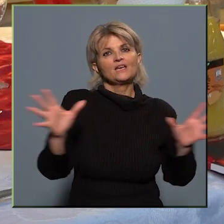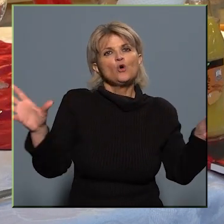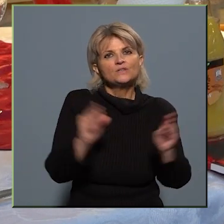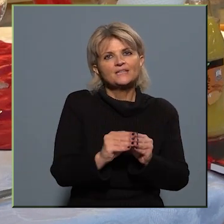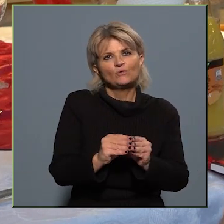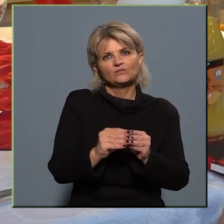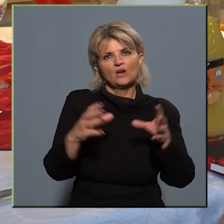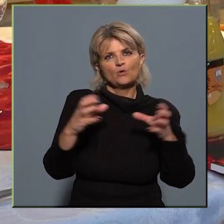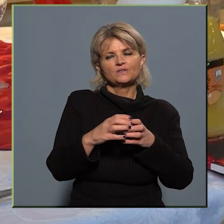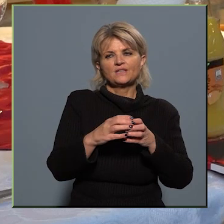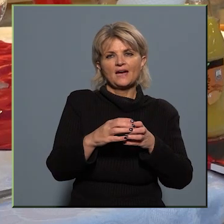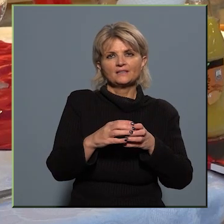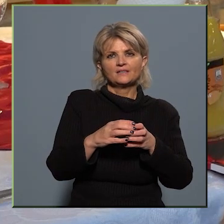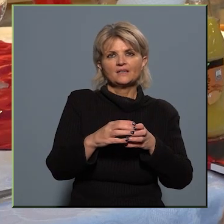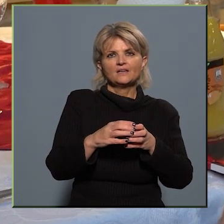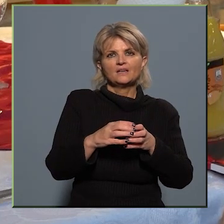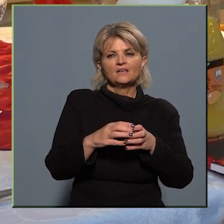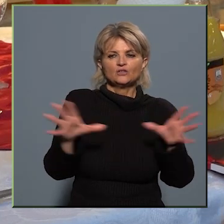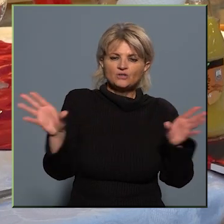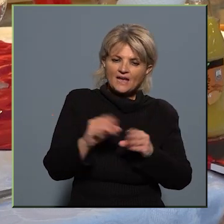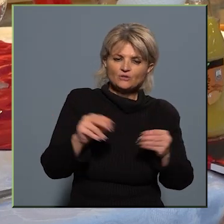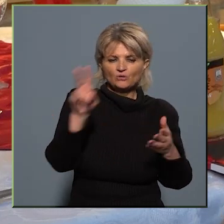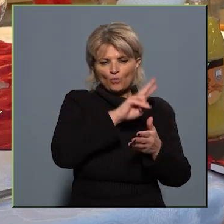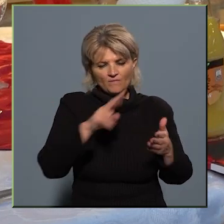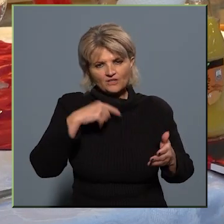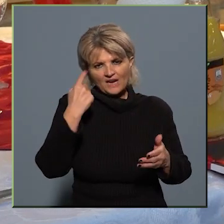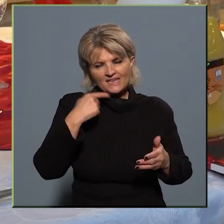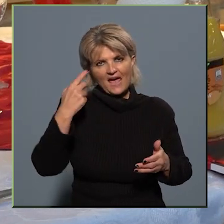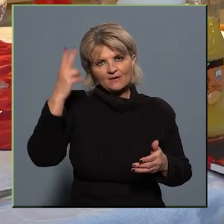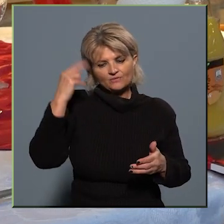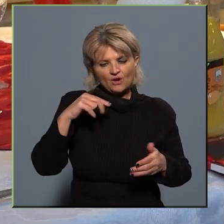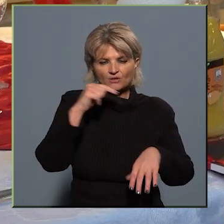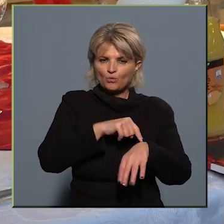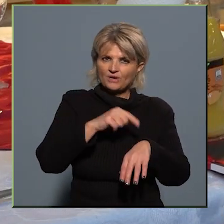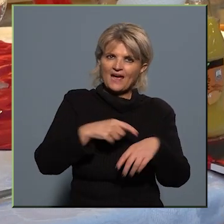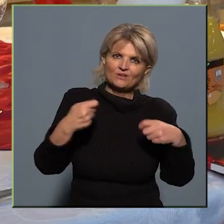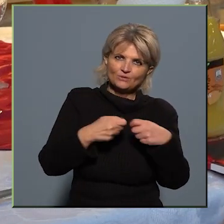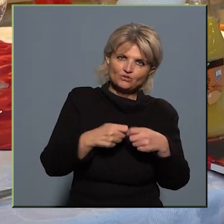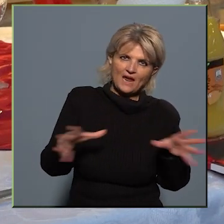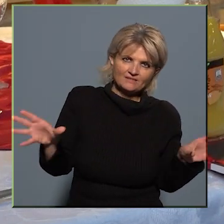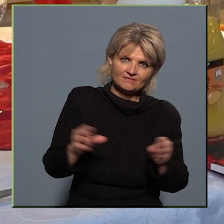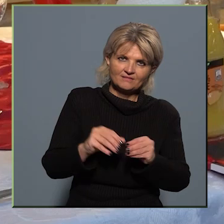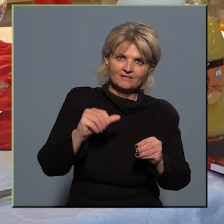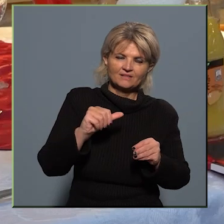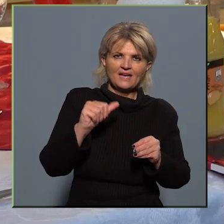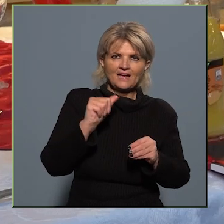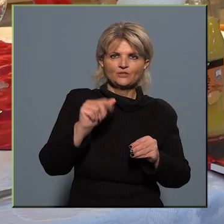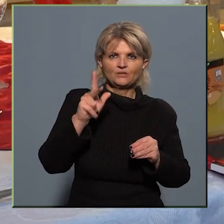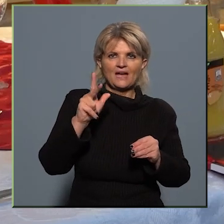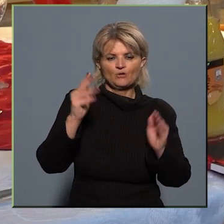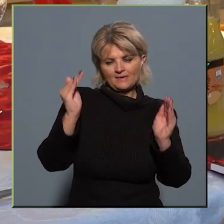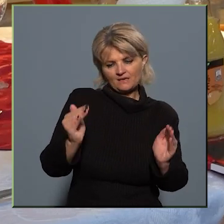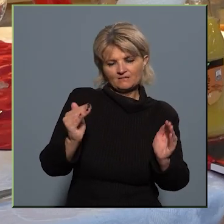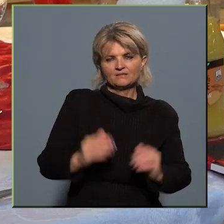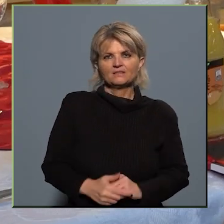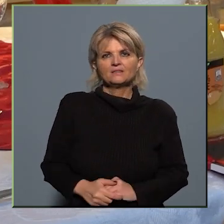és akkor egybe tartottunk olvasás, nyelvtan, tehát azokat az órákat, amik közösen. Elég sokat